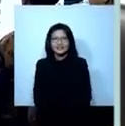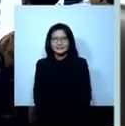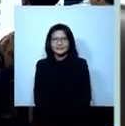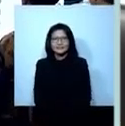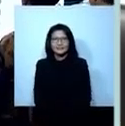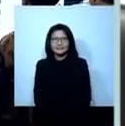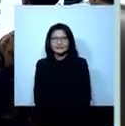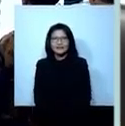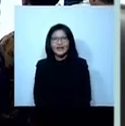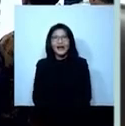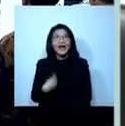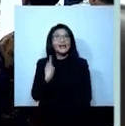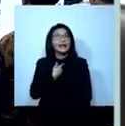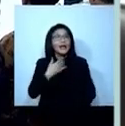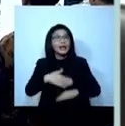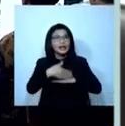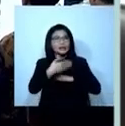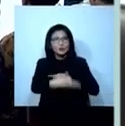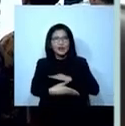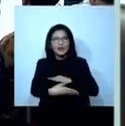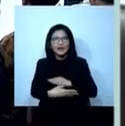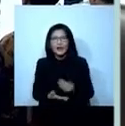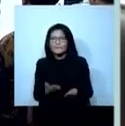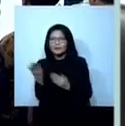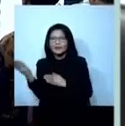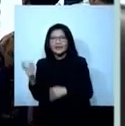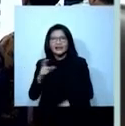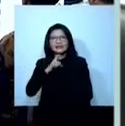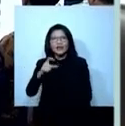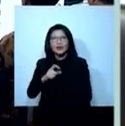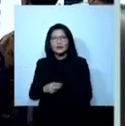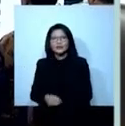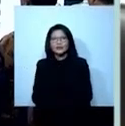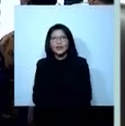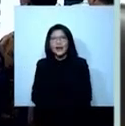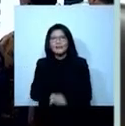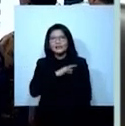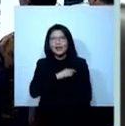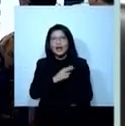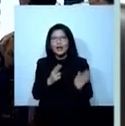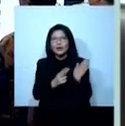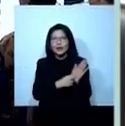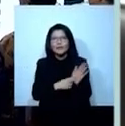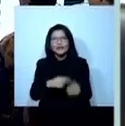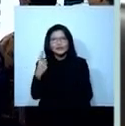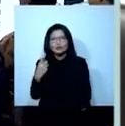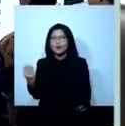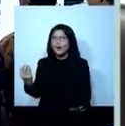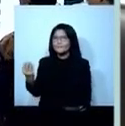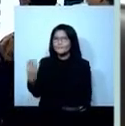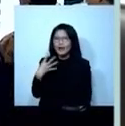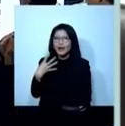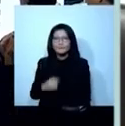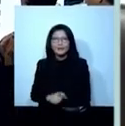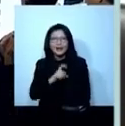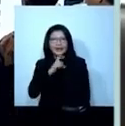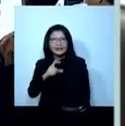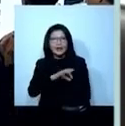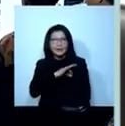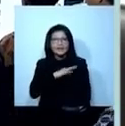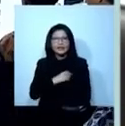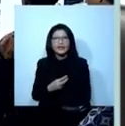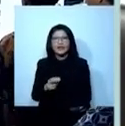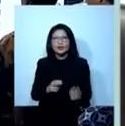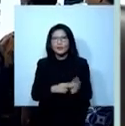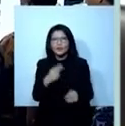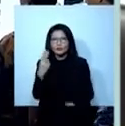betul misalnya persepsi politik pemerintahan, persepsi demokrasi, persepsi partai politik dari Pak Prabowo